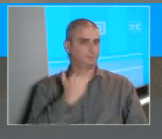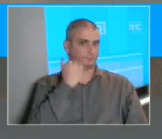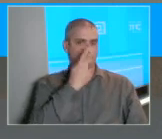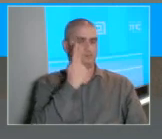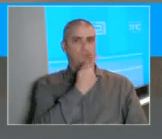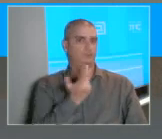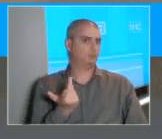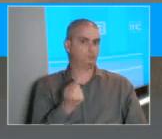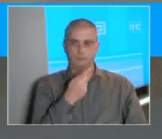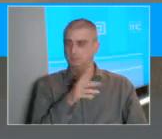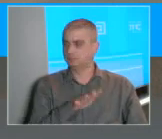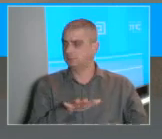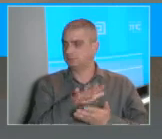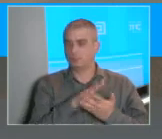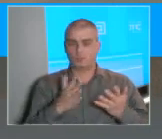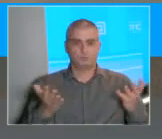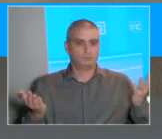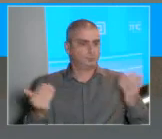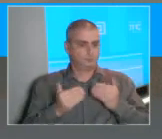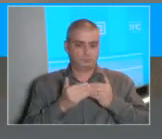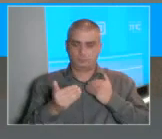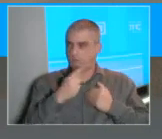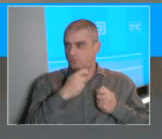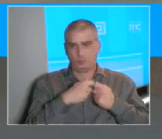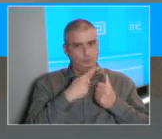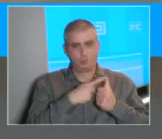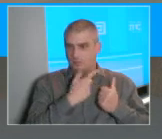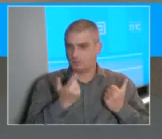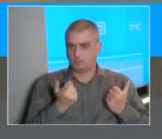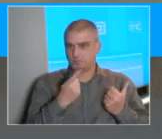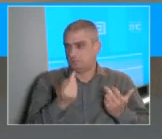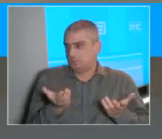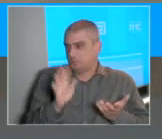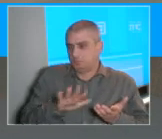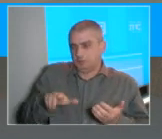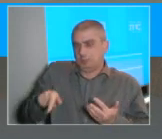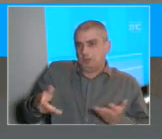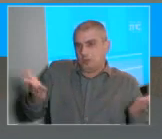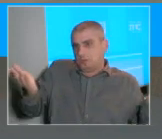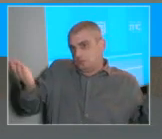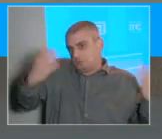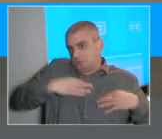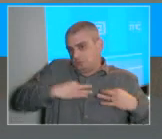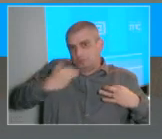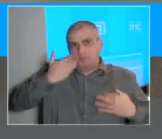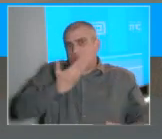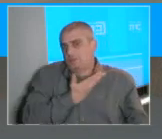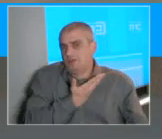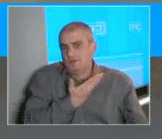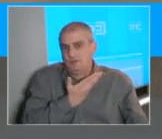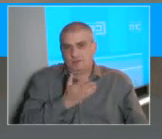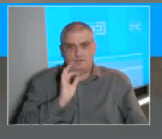לאמריקאים זה חשוב? הרי זה זירות שהן רחוקות מהם. זה זירות מזרח תיכוניות. ובאמת